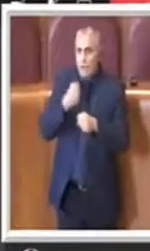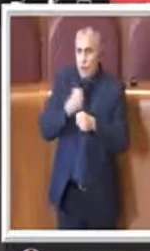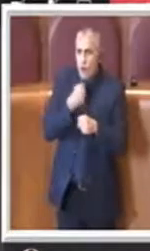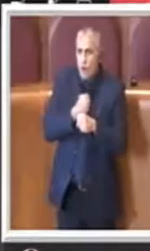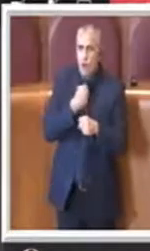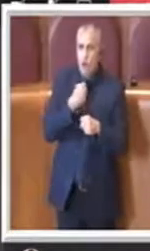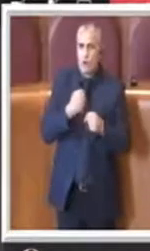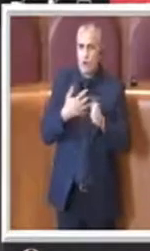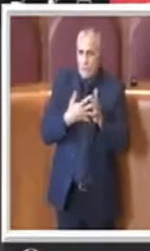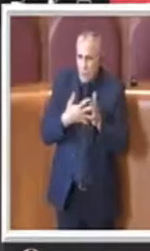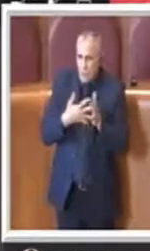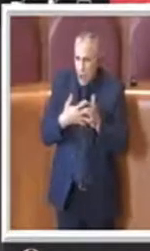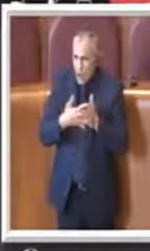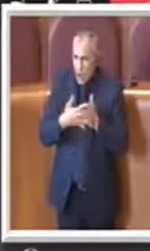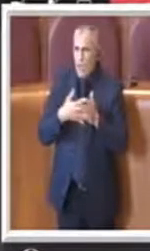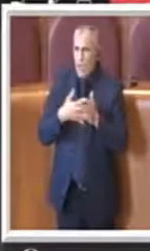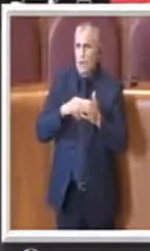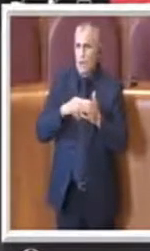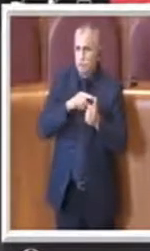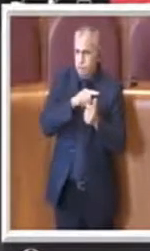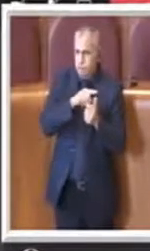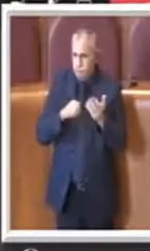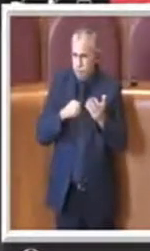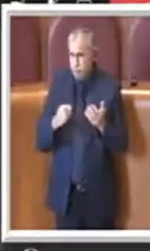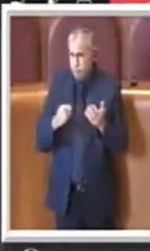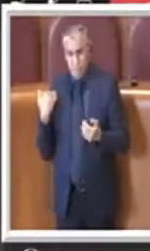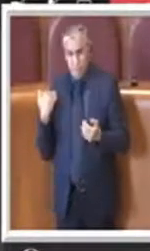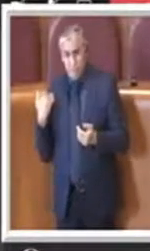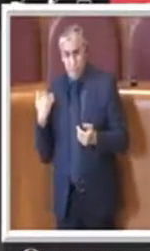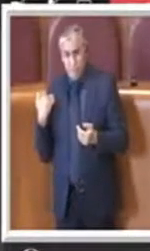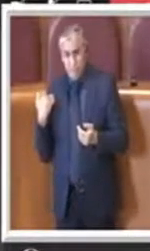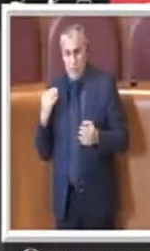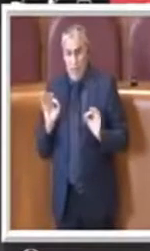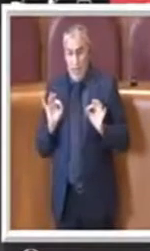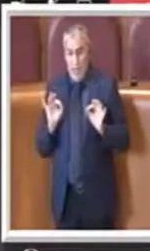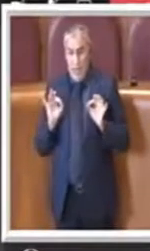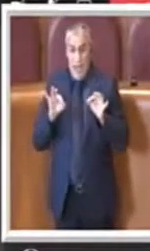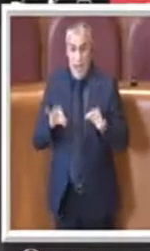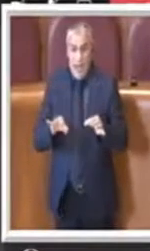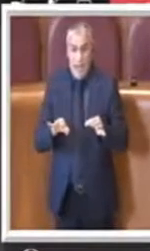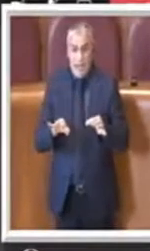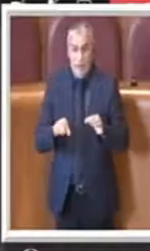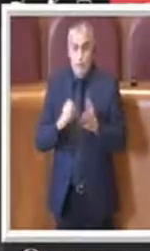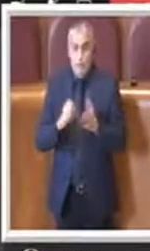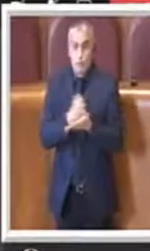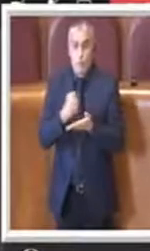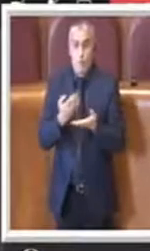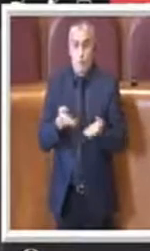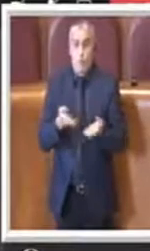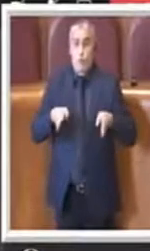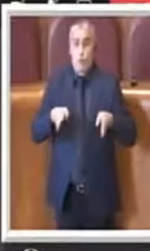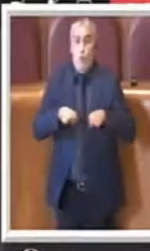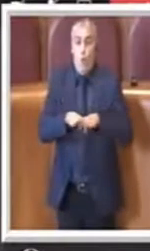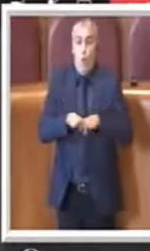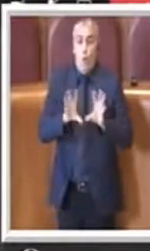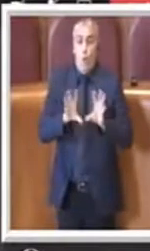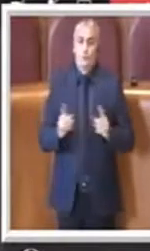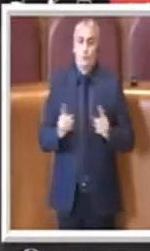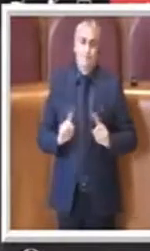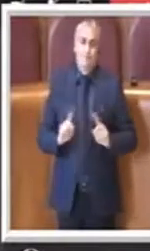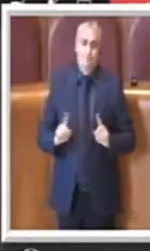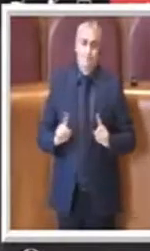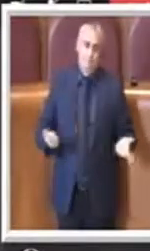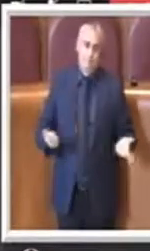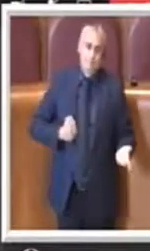difficoltà che ci sono state ultimamente ha fatto sì che non si è arrivati alla conclusione di questo documento ma è un documento importante io